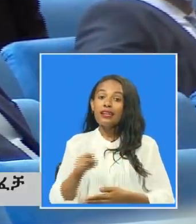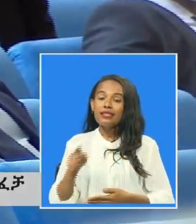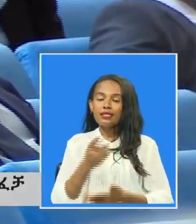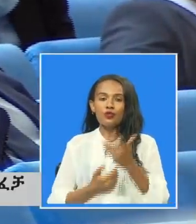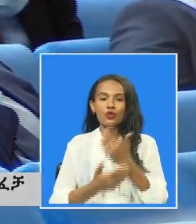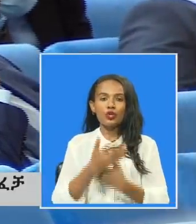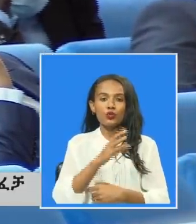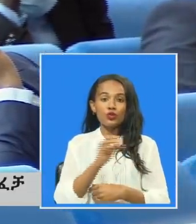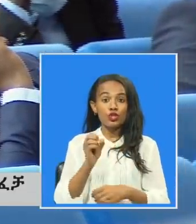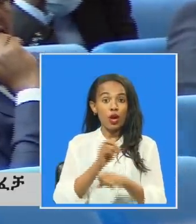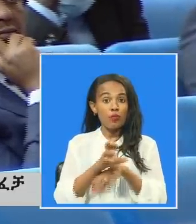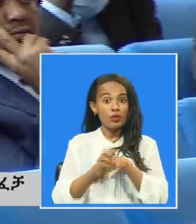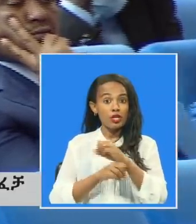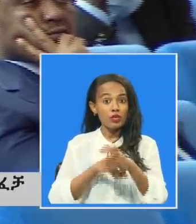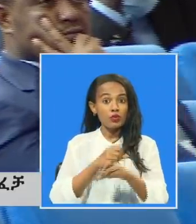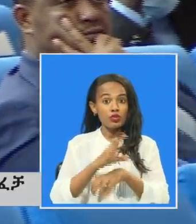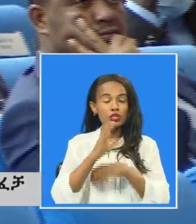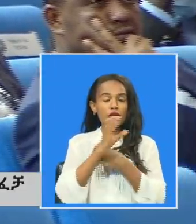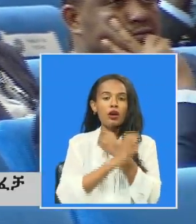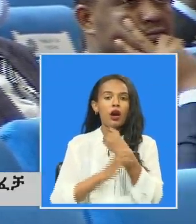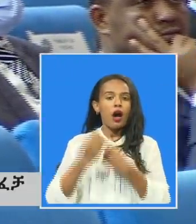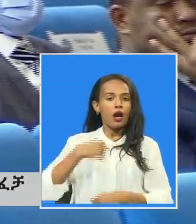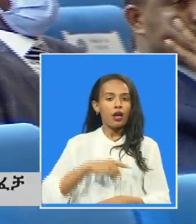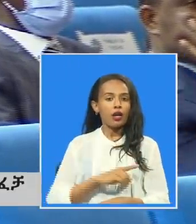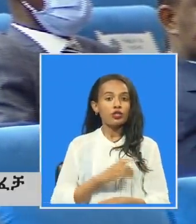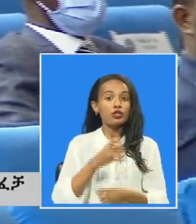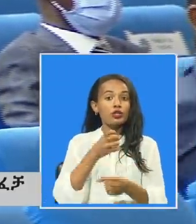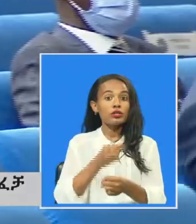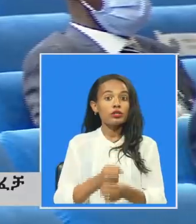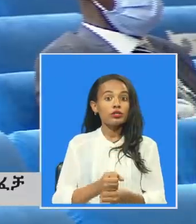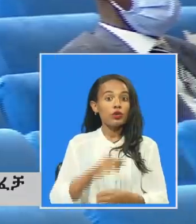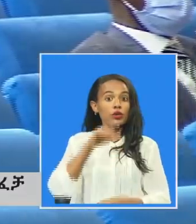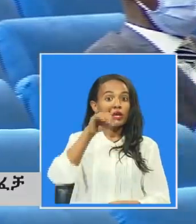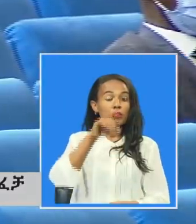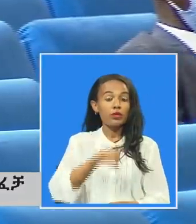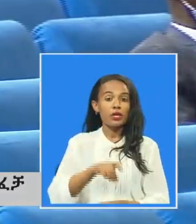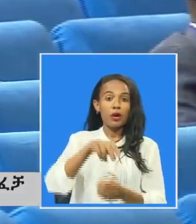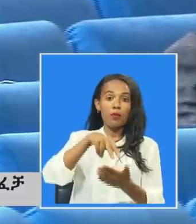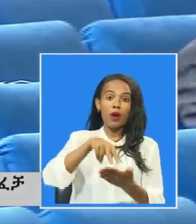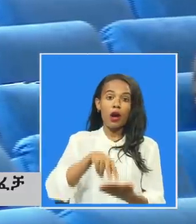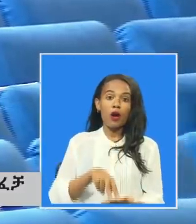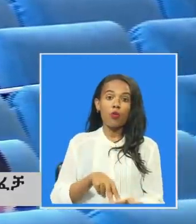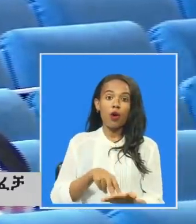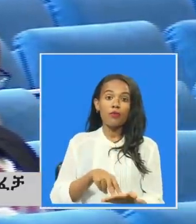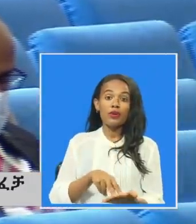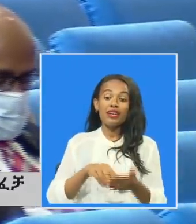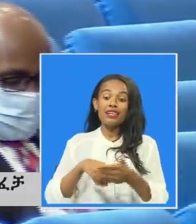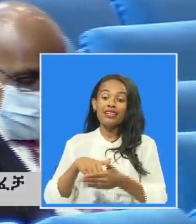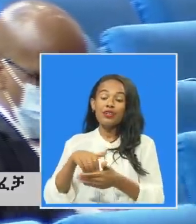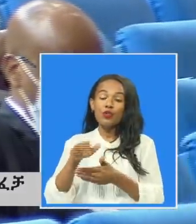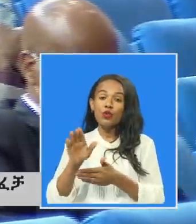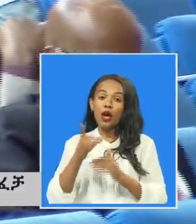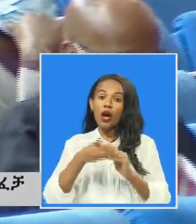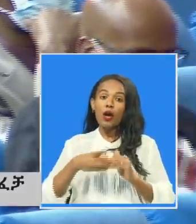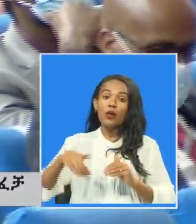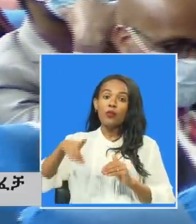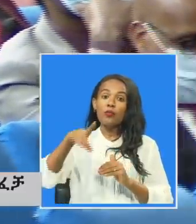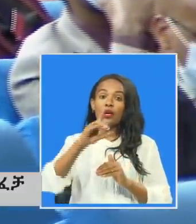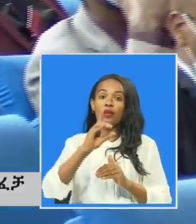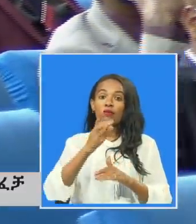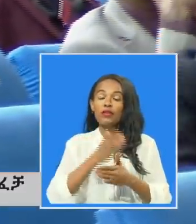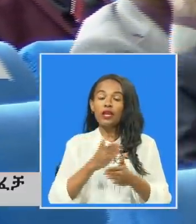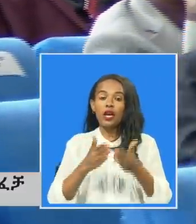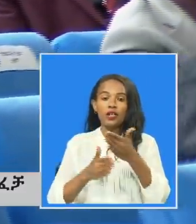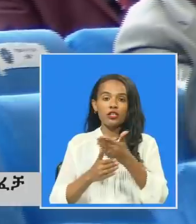ውይይቶችና ምክክሮችም ሀገራችን ልትይዘው የሚገባ አቋም ነጥሮ እንዲወጣ በከፍተኛ